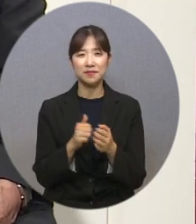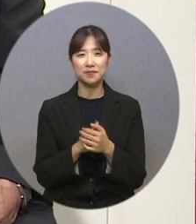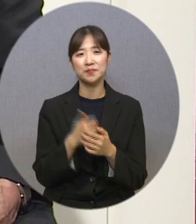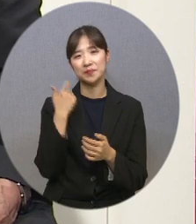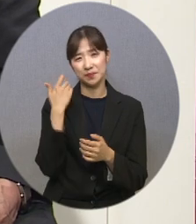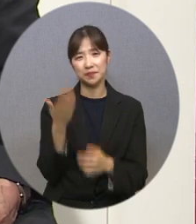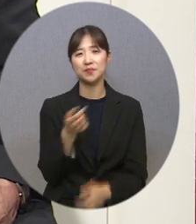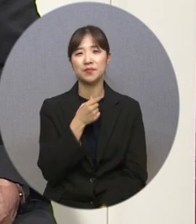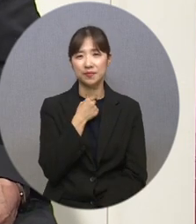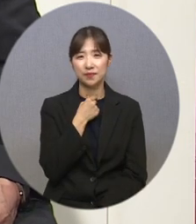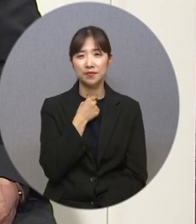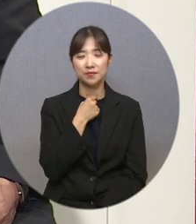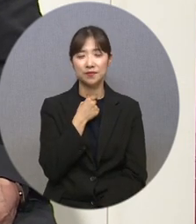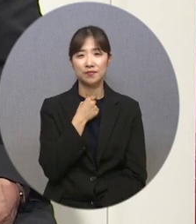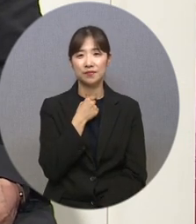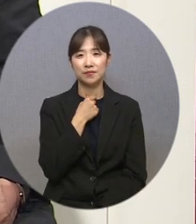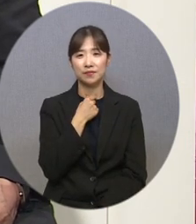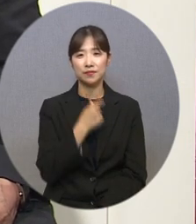하나 여쭤보고 싶은데